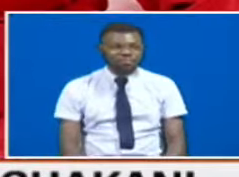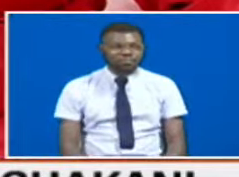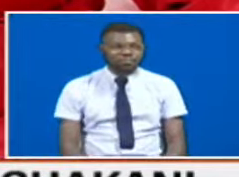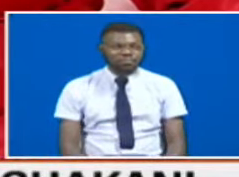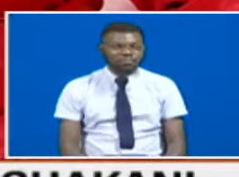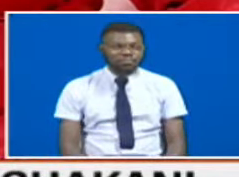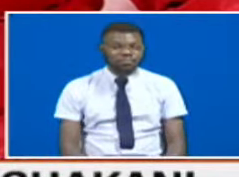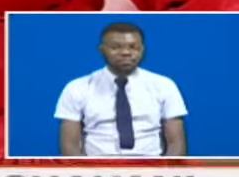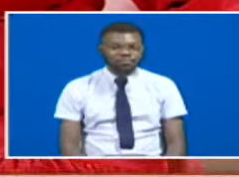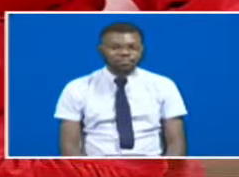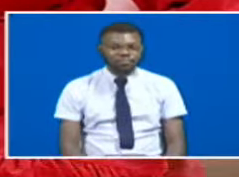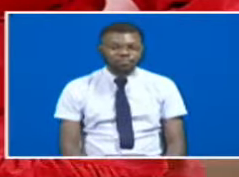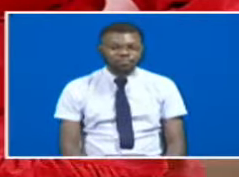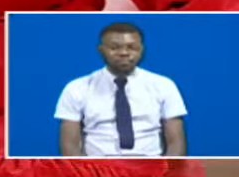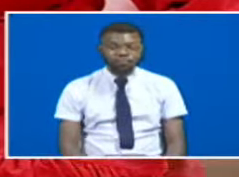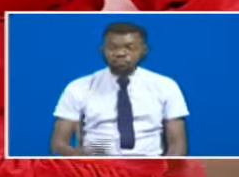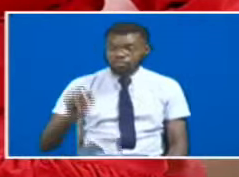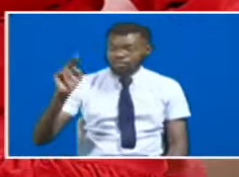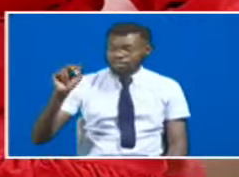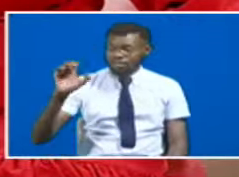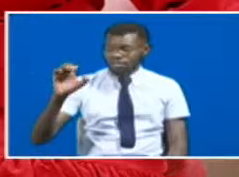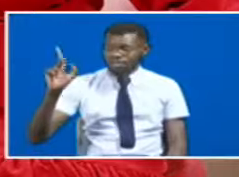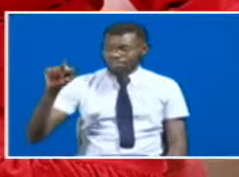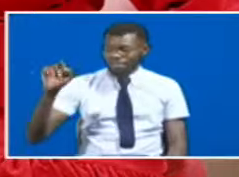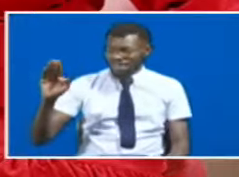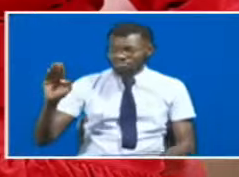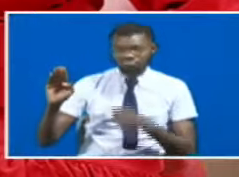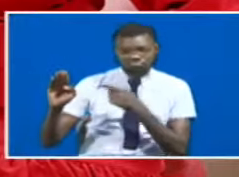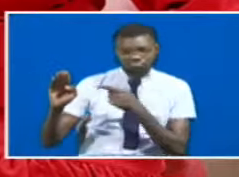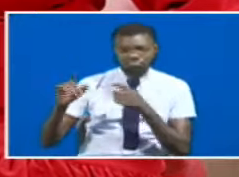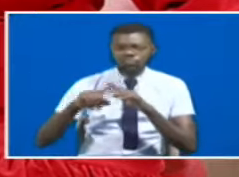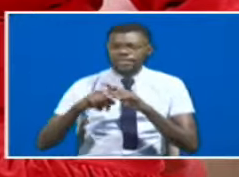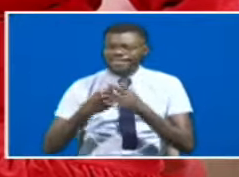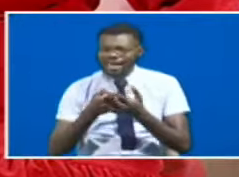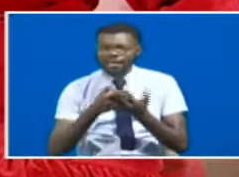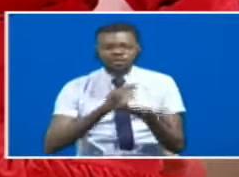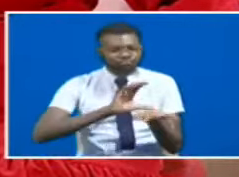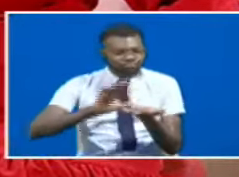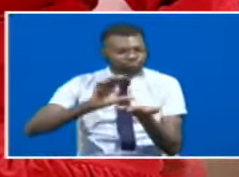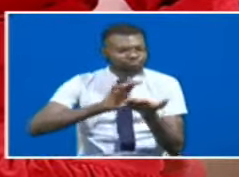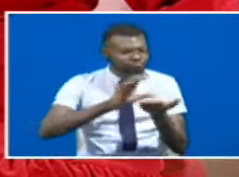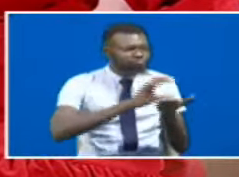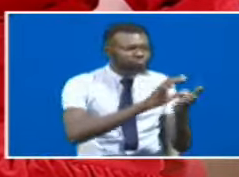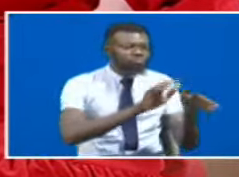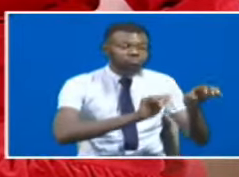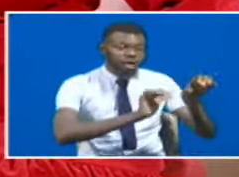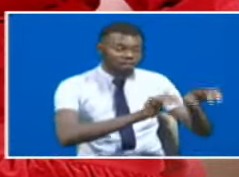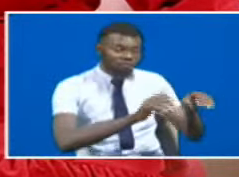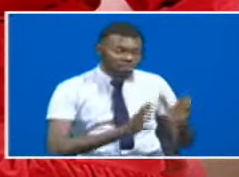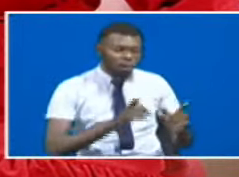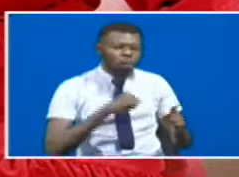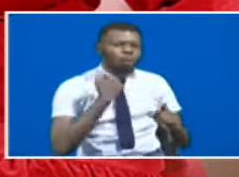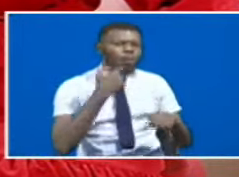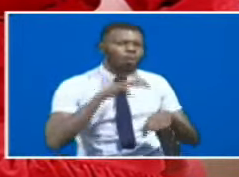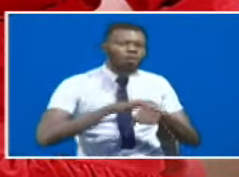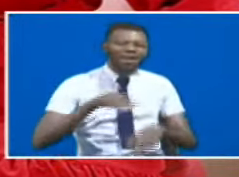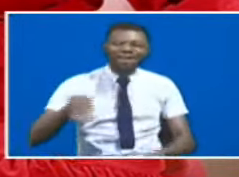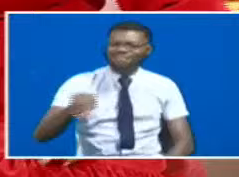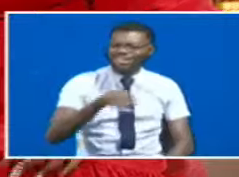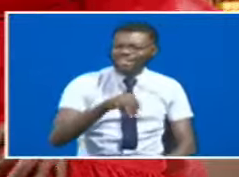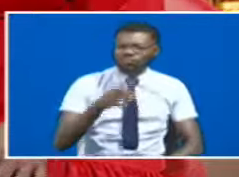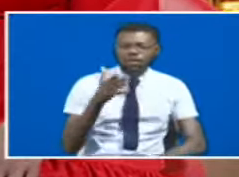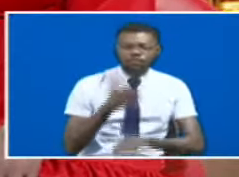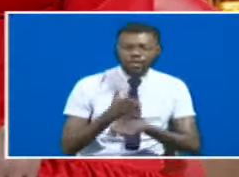Na halmashauri ya nafaka na mazao imeanzisha rasmi mchakato wa kuanza kuwafidia wakulima ambao walipokea mbolea ghushi. Bodi hiyo